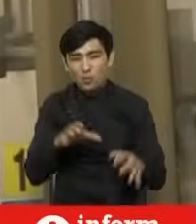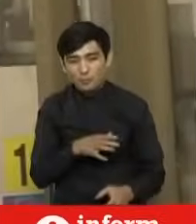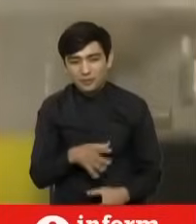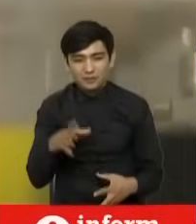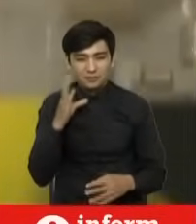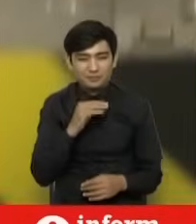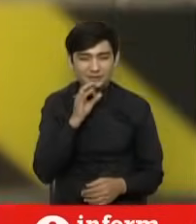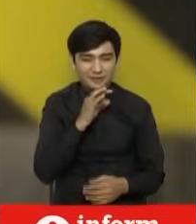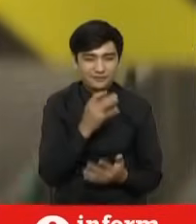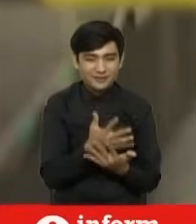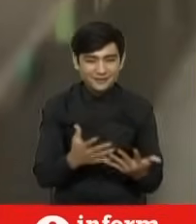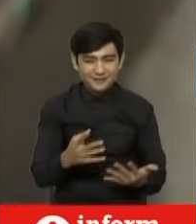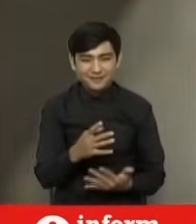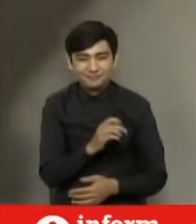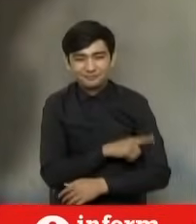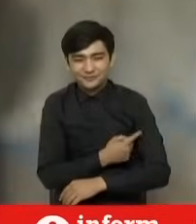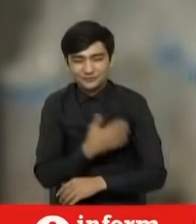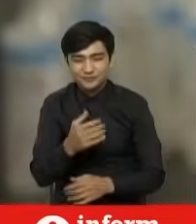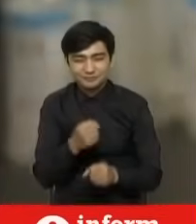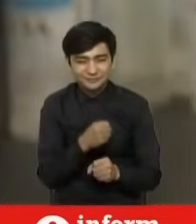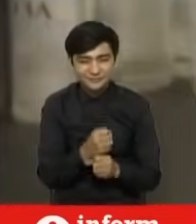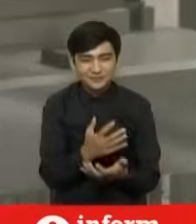обращения лекарственных средств и медицинских изделий